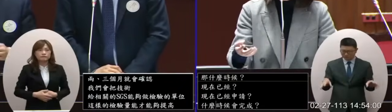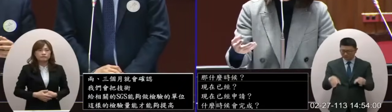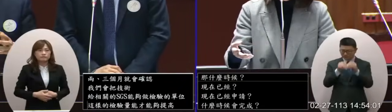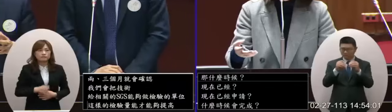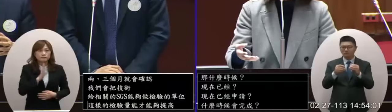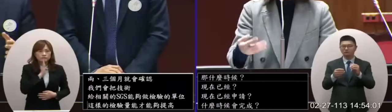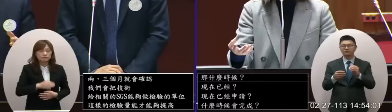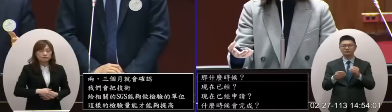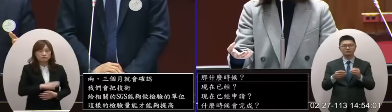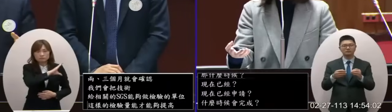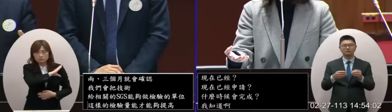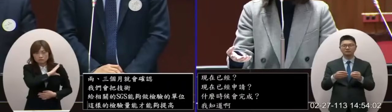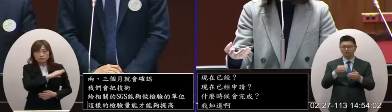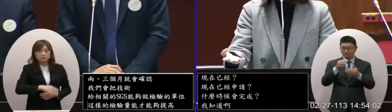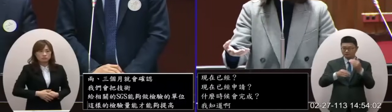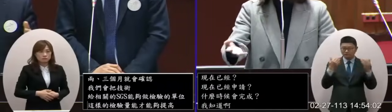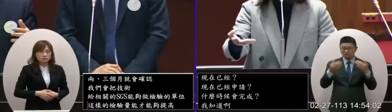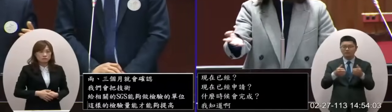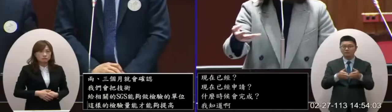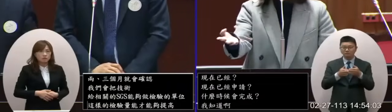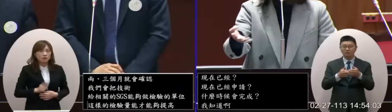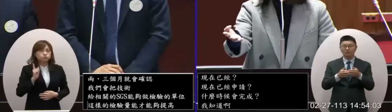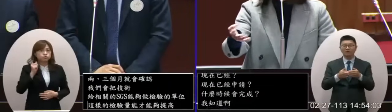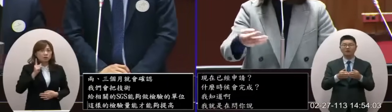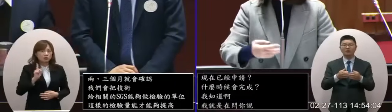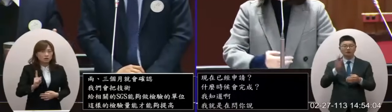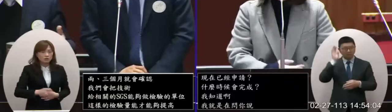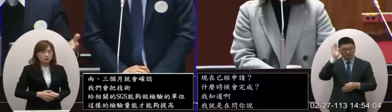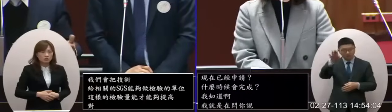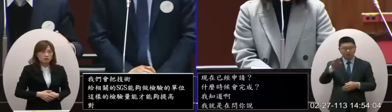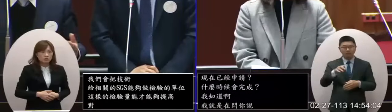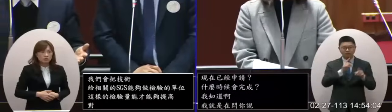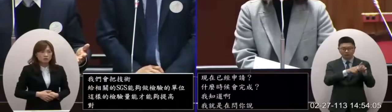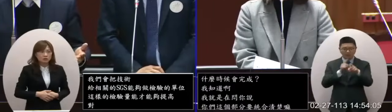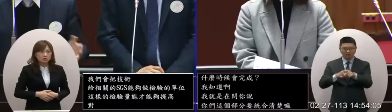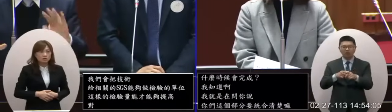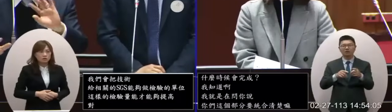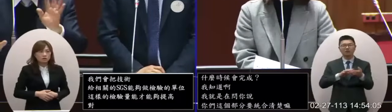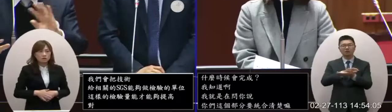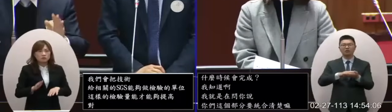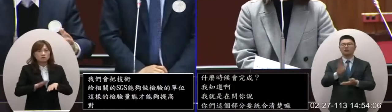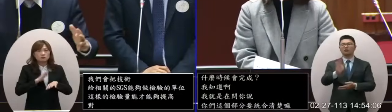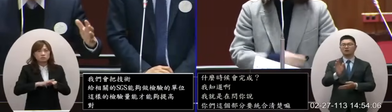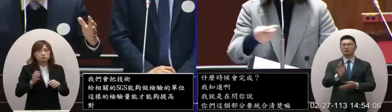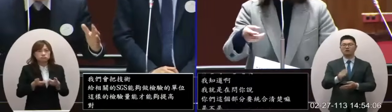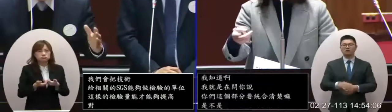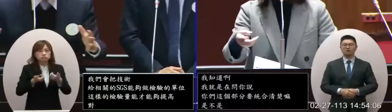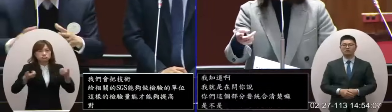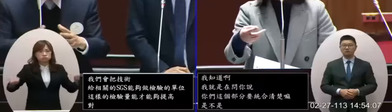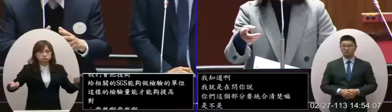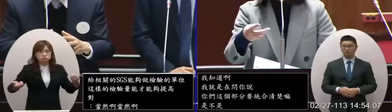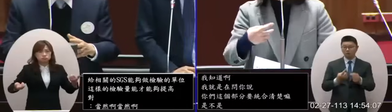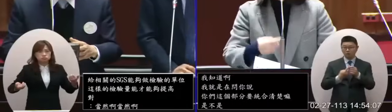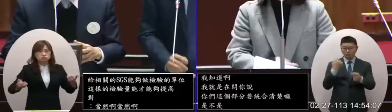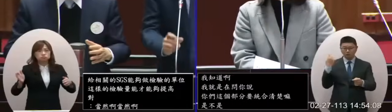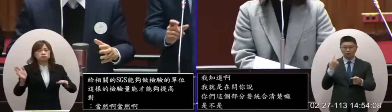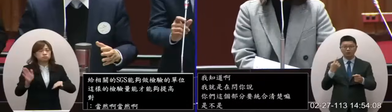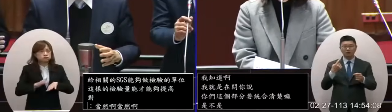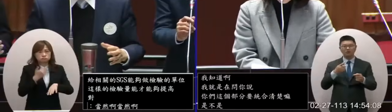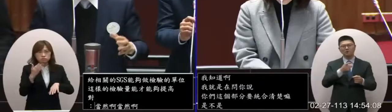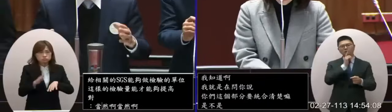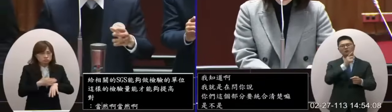是。 到时候检查的才不会标准 不 一 嘛。一个不一个周华了，不会了。这个政府是一体的